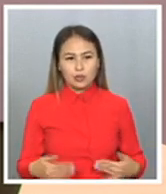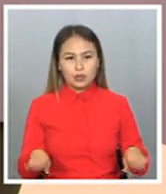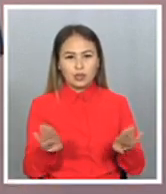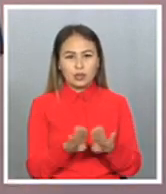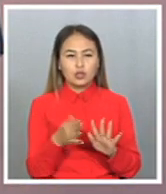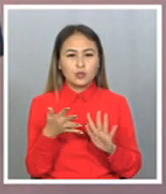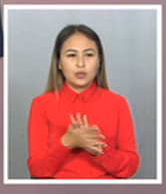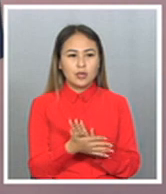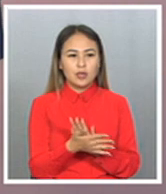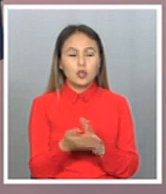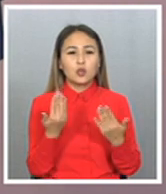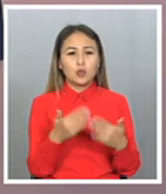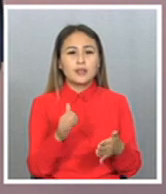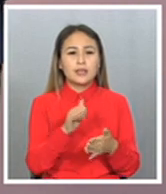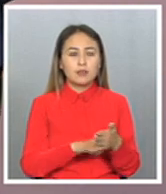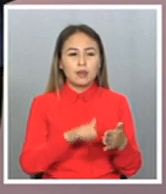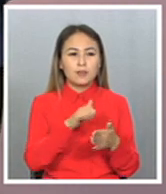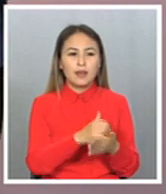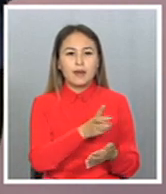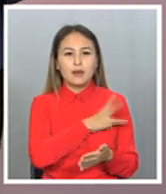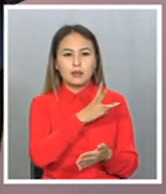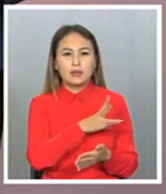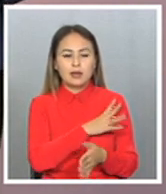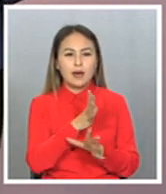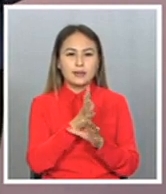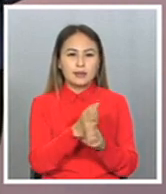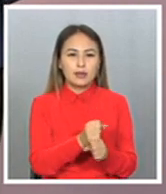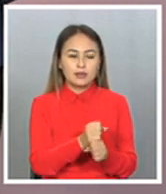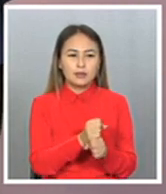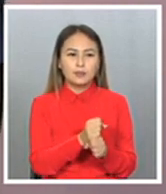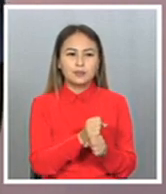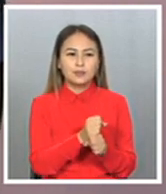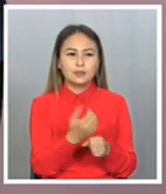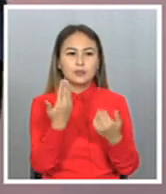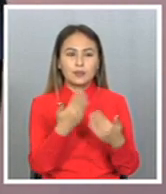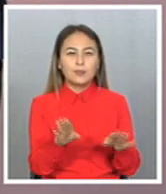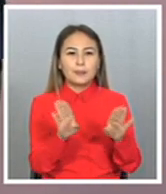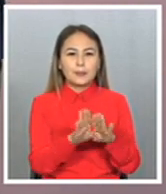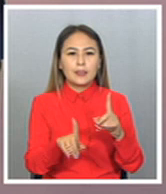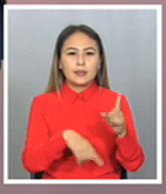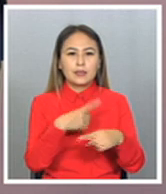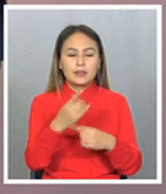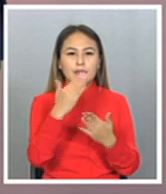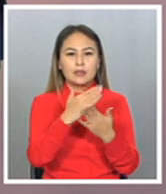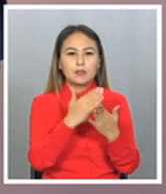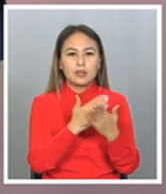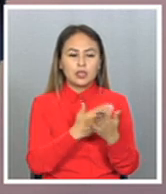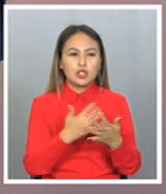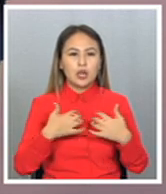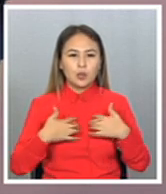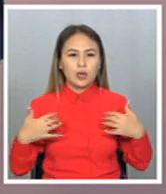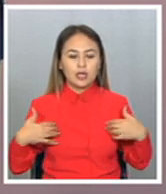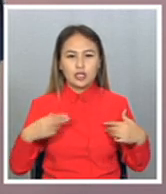жұмсайды. Сол себепті энергия азаяды. Оны келесі тізбектегі жануар